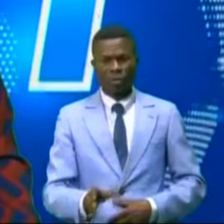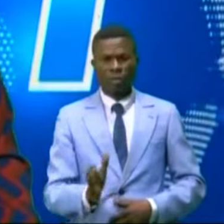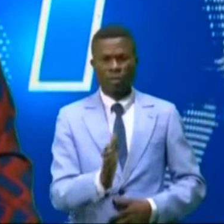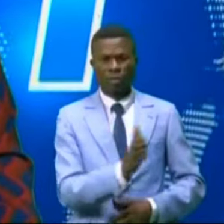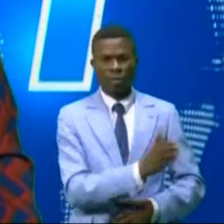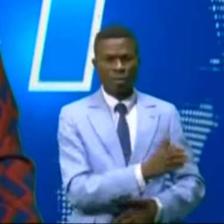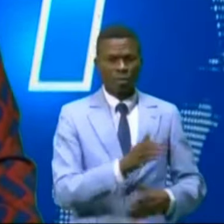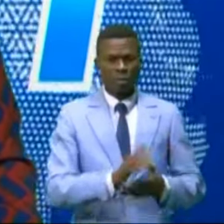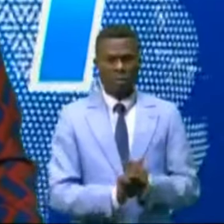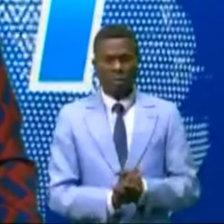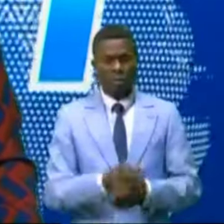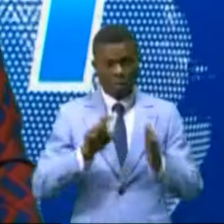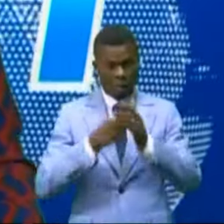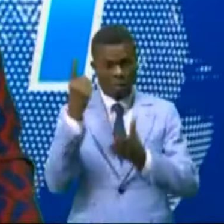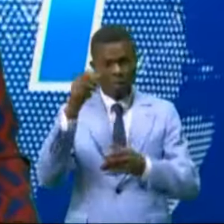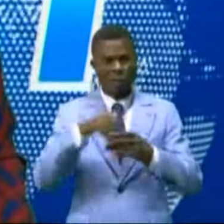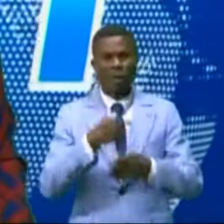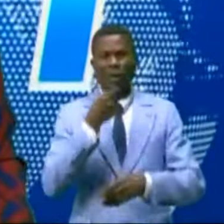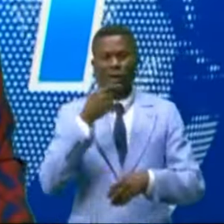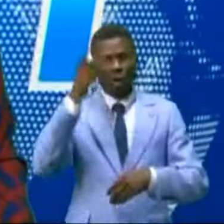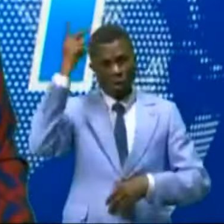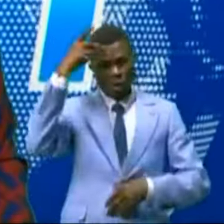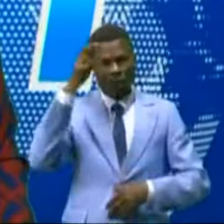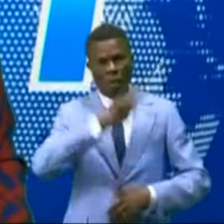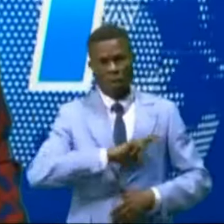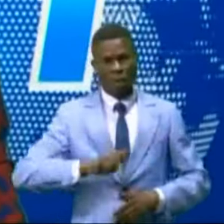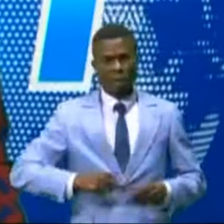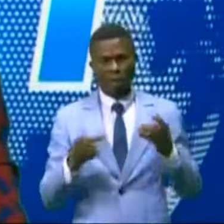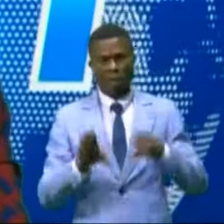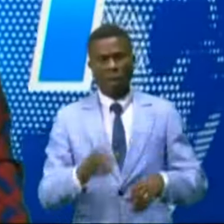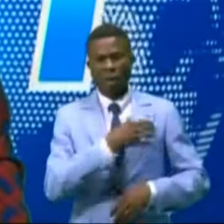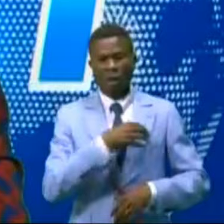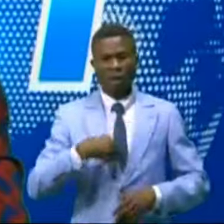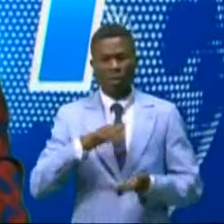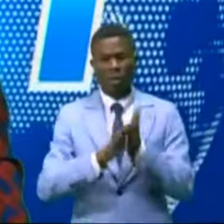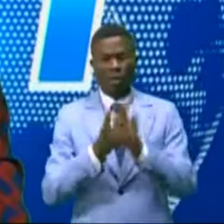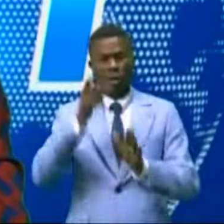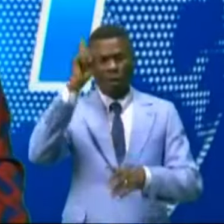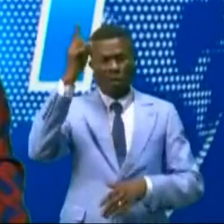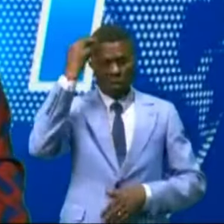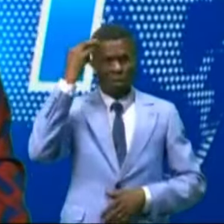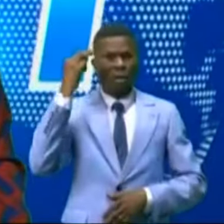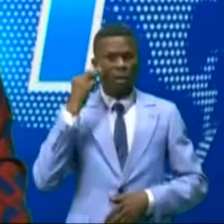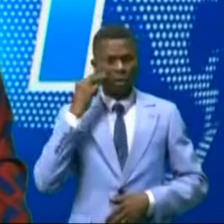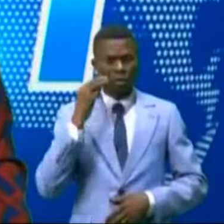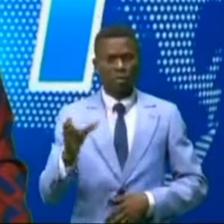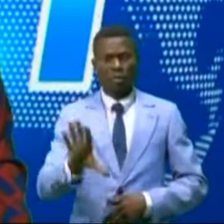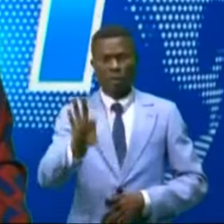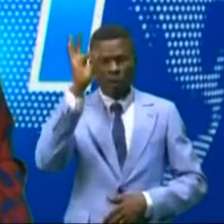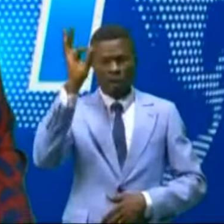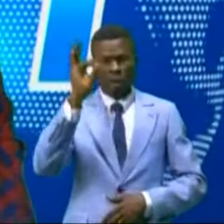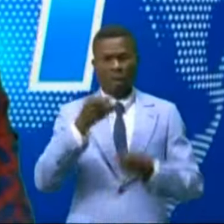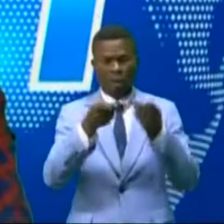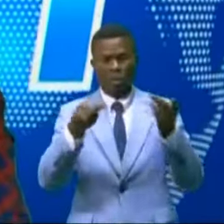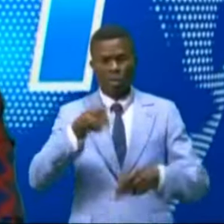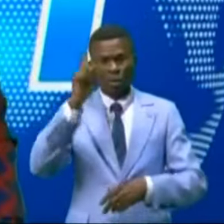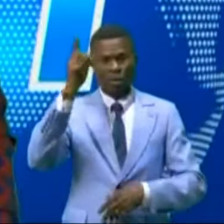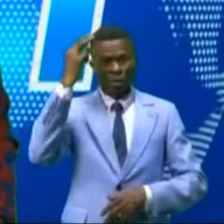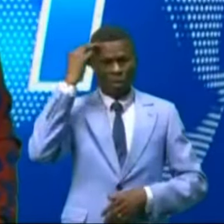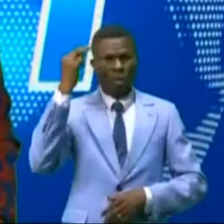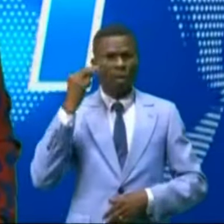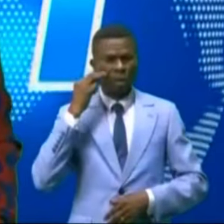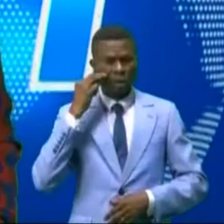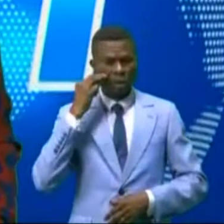central une première dans l'histoire politique de la RDC une femme à la tête du gouvernement la nomination au poste de Premier